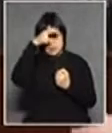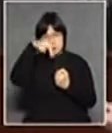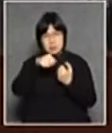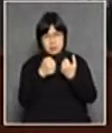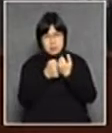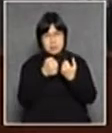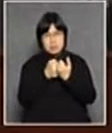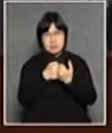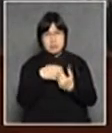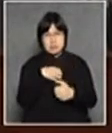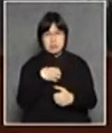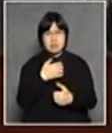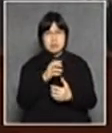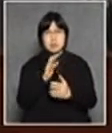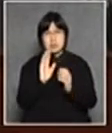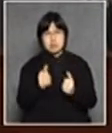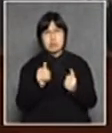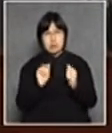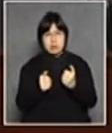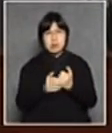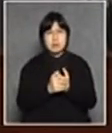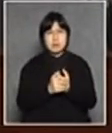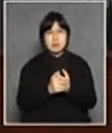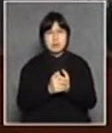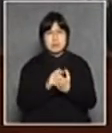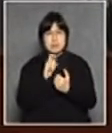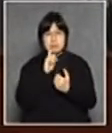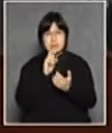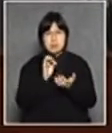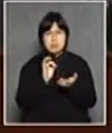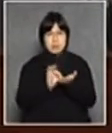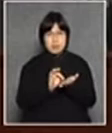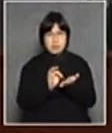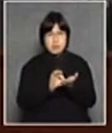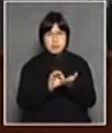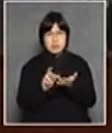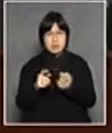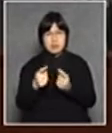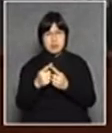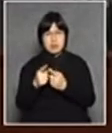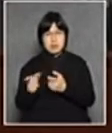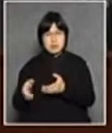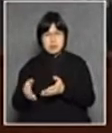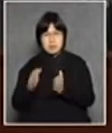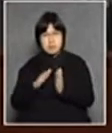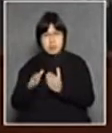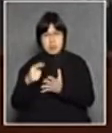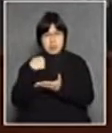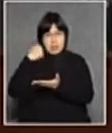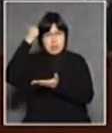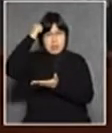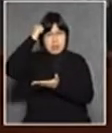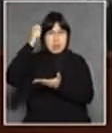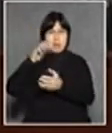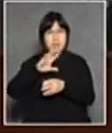我覺得當然係即係正常啦，因為呢個呢係有啲地方裏面嚟講呢，一個民間辦一啲嘢呢係實在困難嘅，甚至乎佢包括